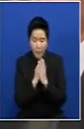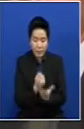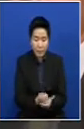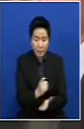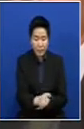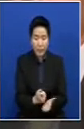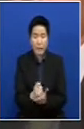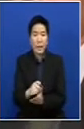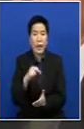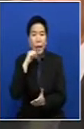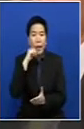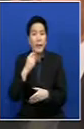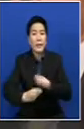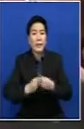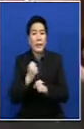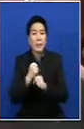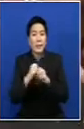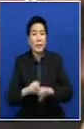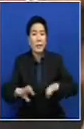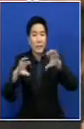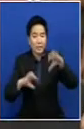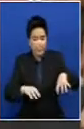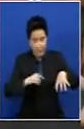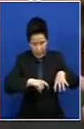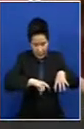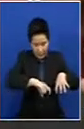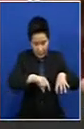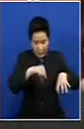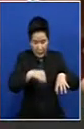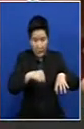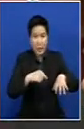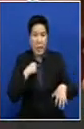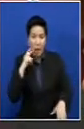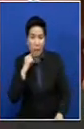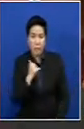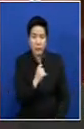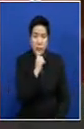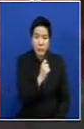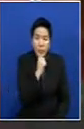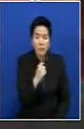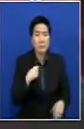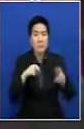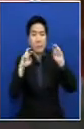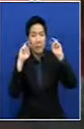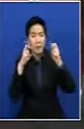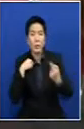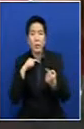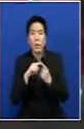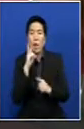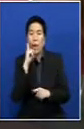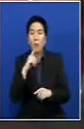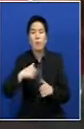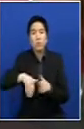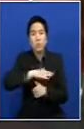ตรที่ตลาดน้ำคลองพดุงกรุงเกษมข้างทำเนียบรัฐบาลนะคะนักข่าวก็ตามไปด้วยถามถึงประเด็นในเรื่องของแวดวงส